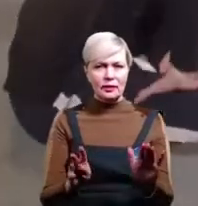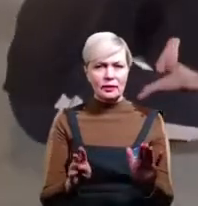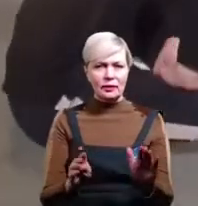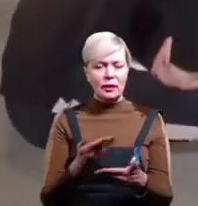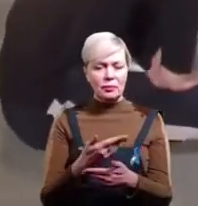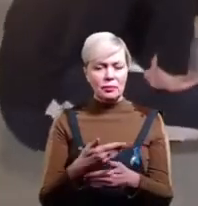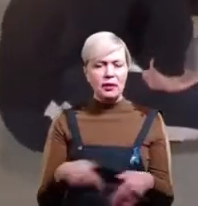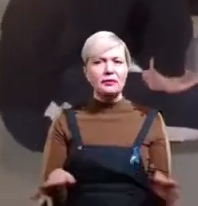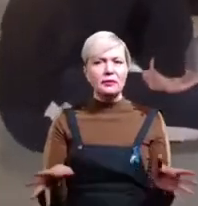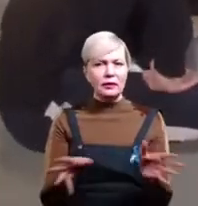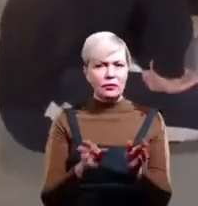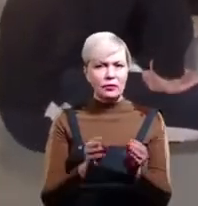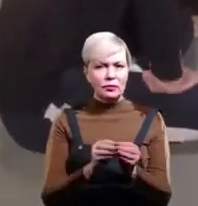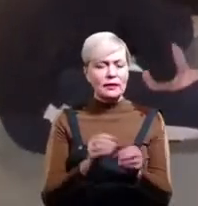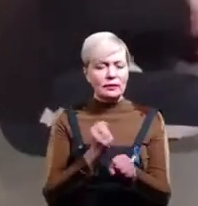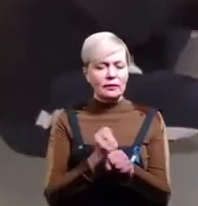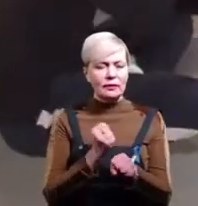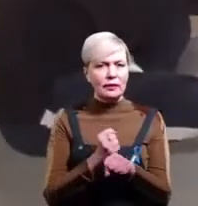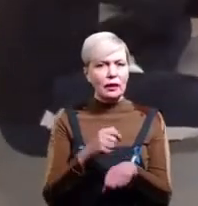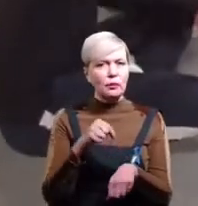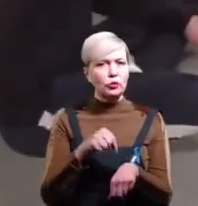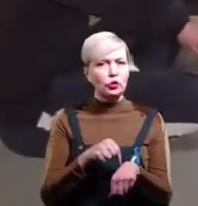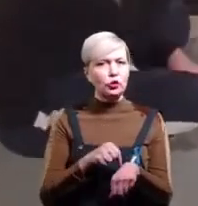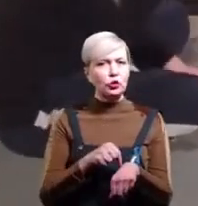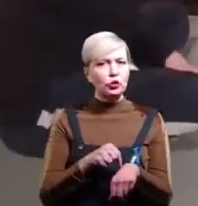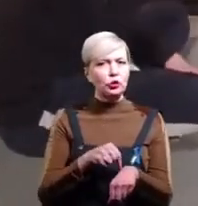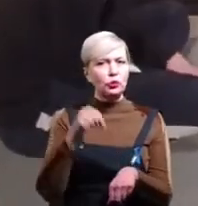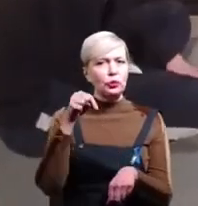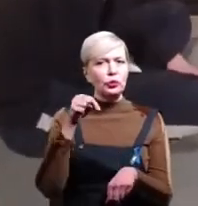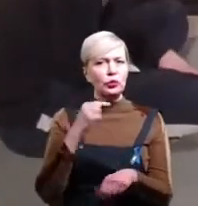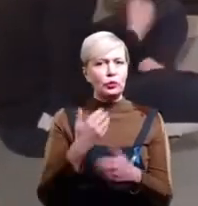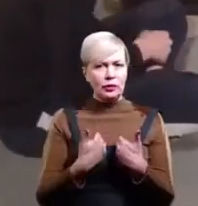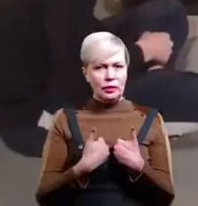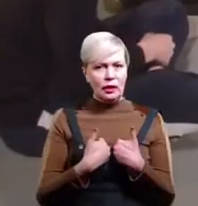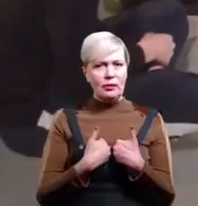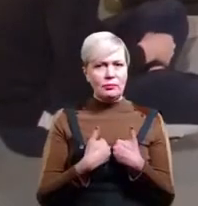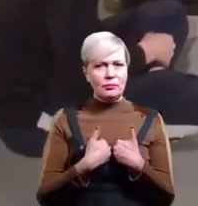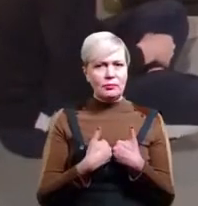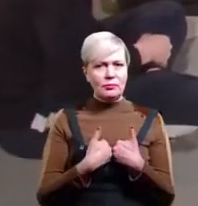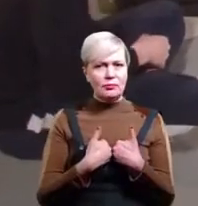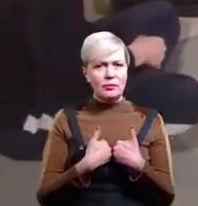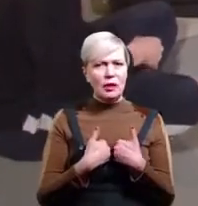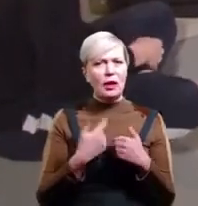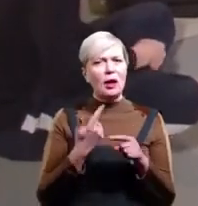делаем «Чую я». Только, да, более, только более